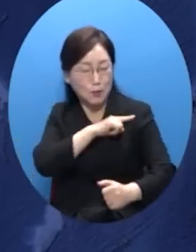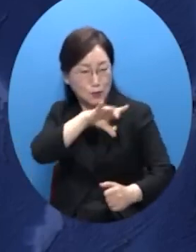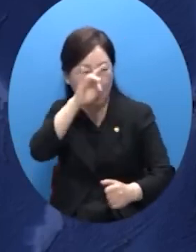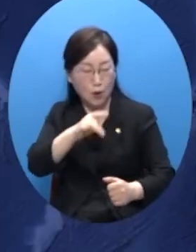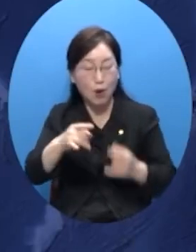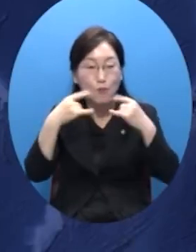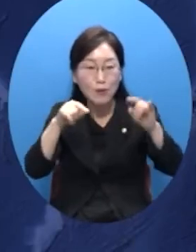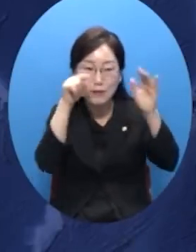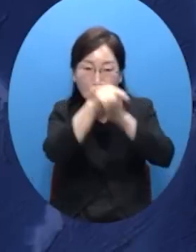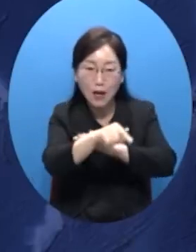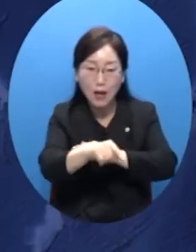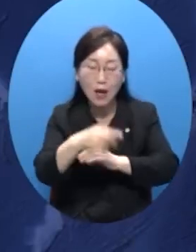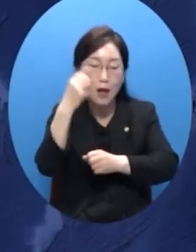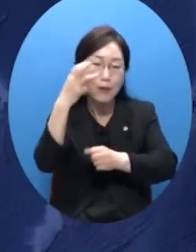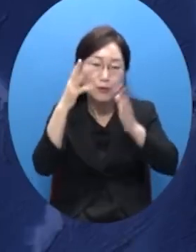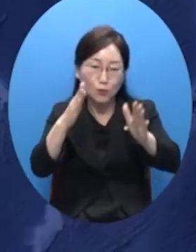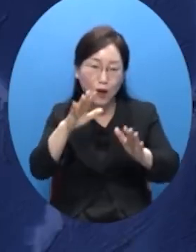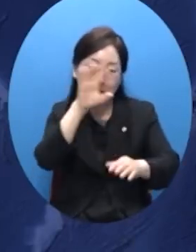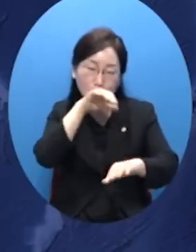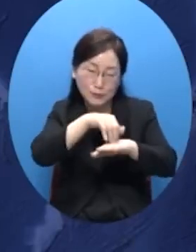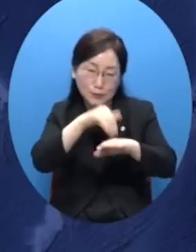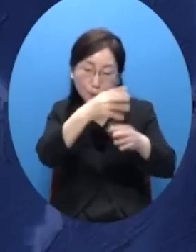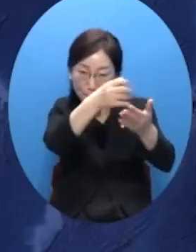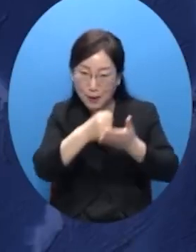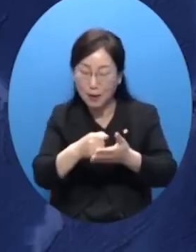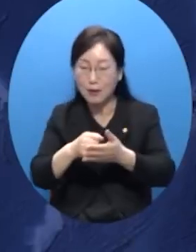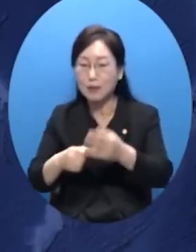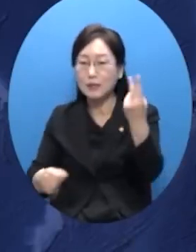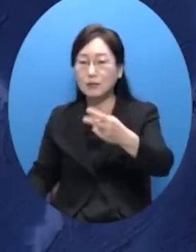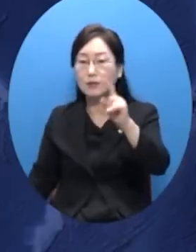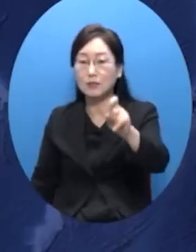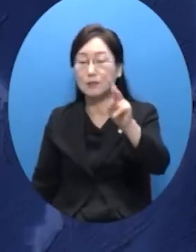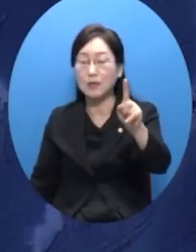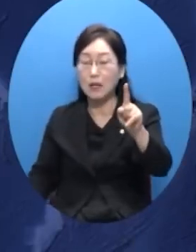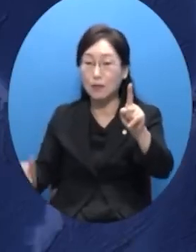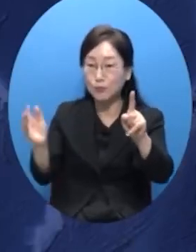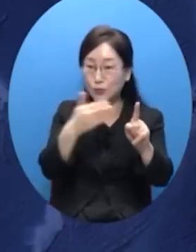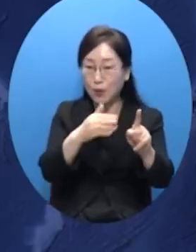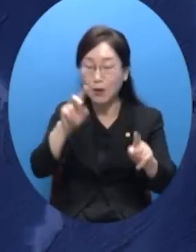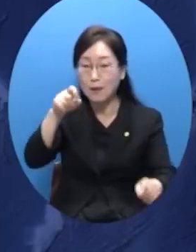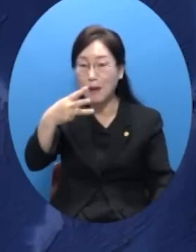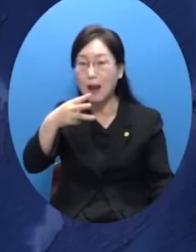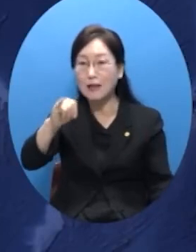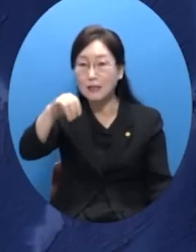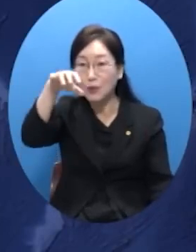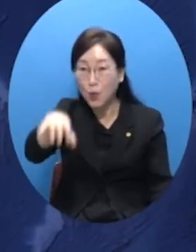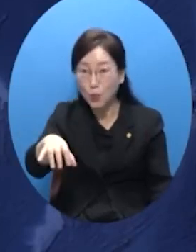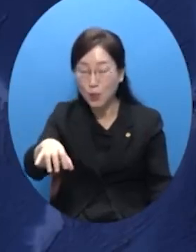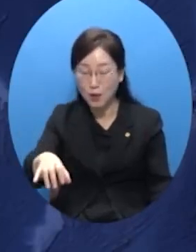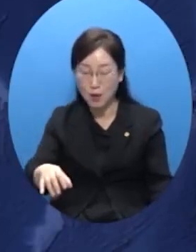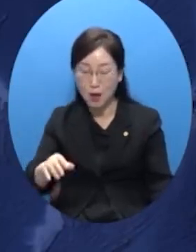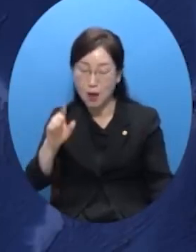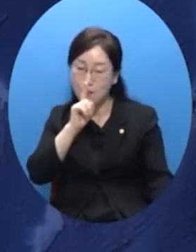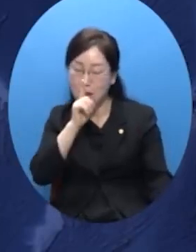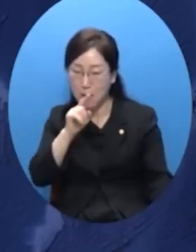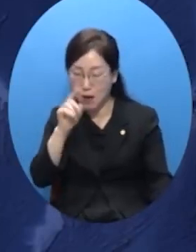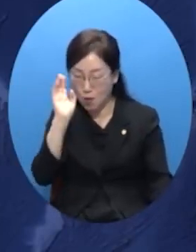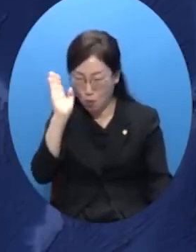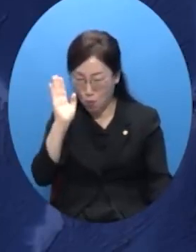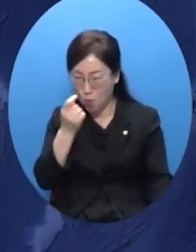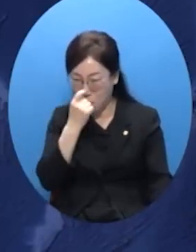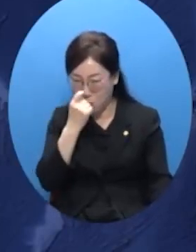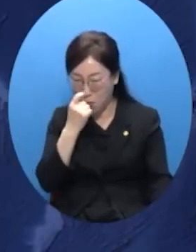8개월 동안 불어 연수까지 받고 2011년부터는 말리의 수도인 바마코에서 언어 공부를 하면서 성실하게